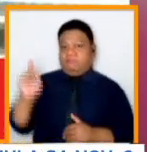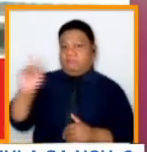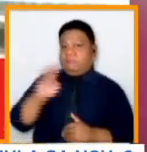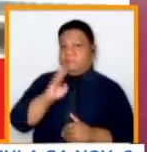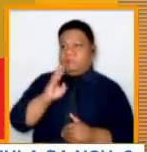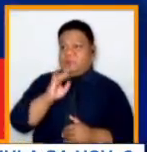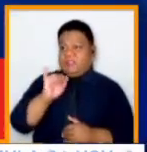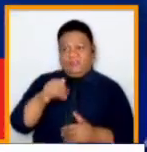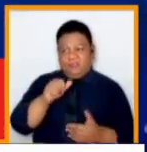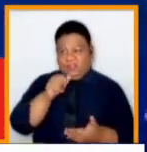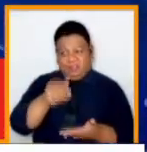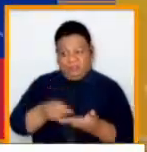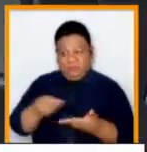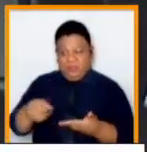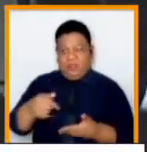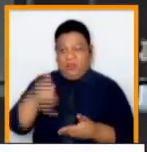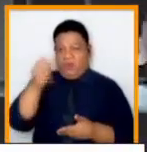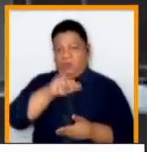lugi kami.